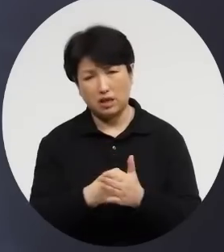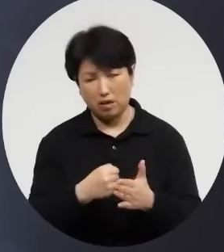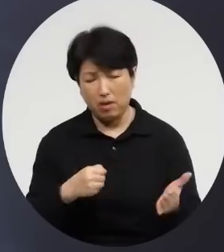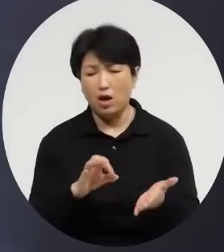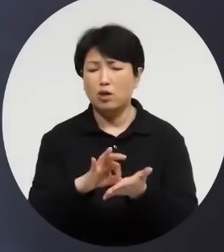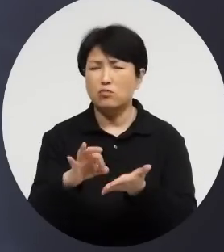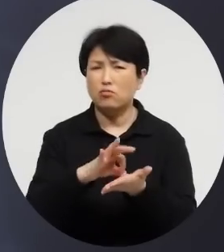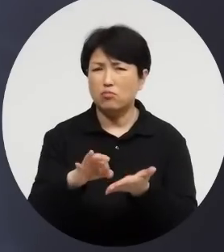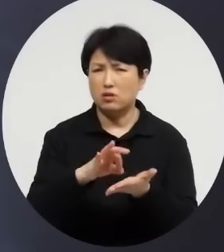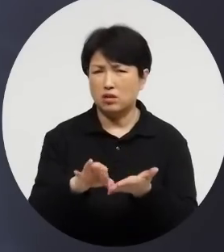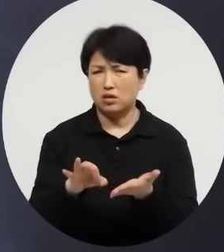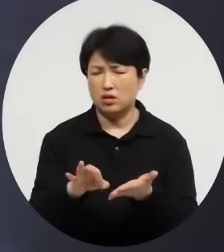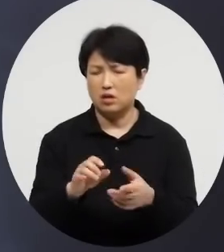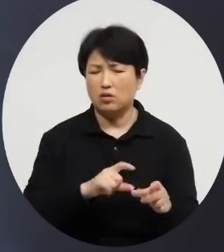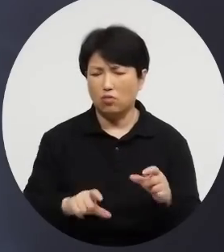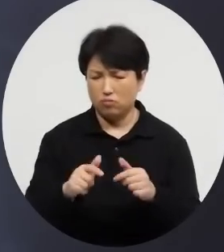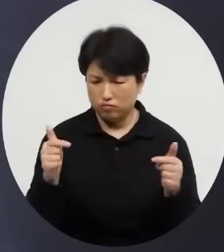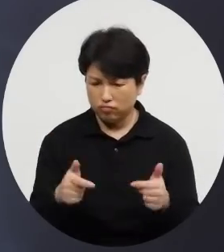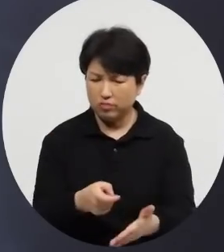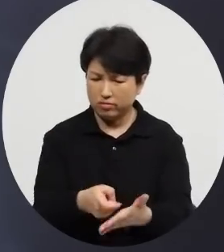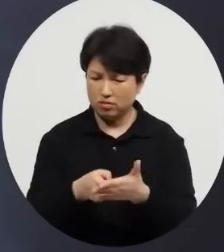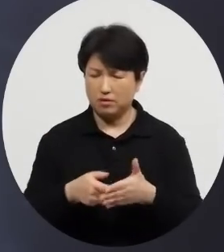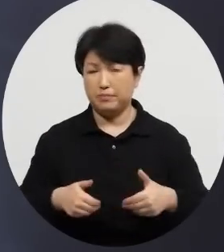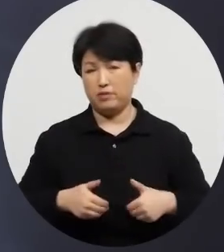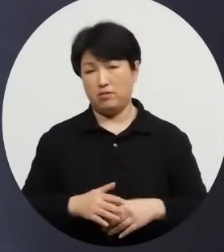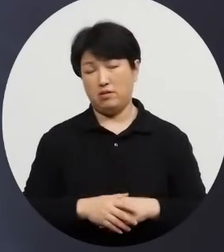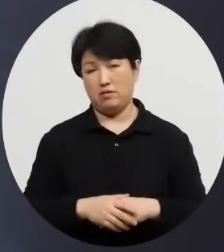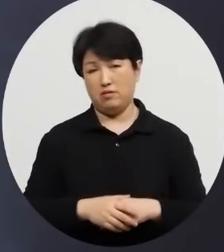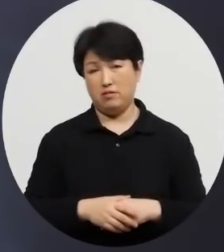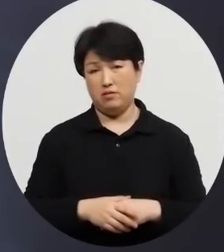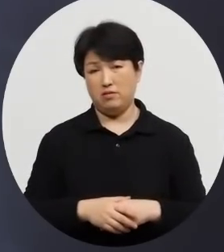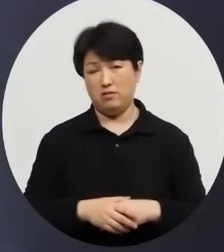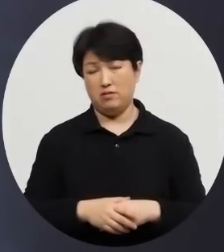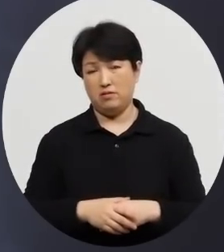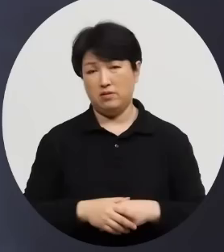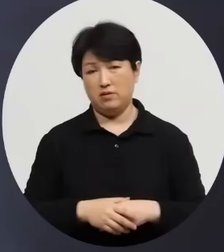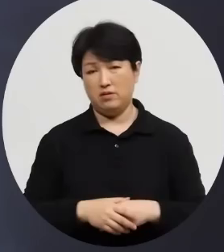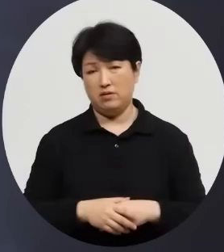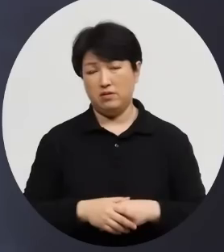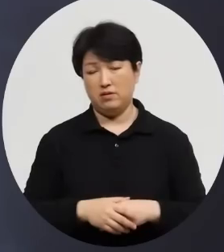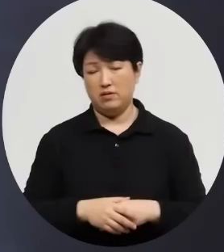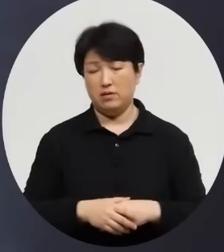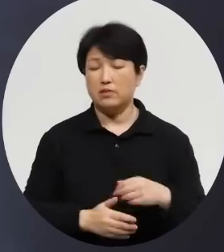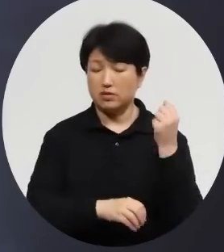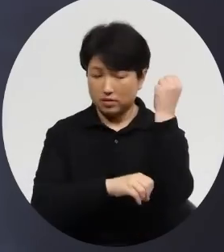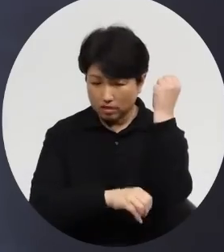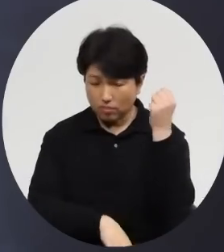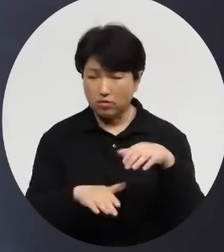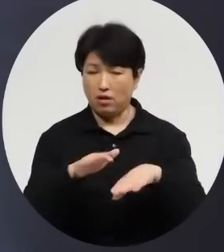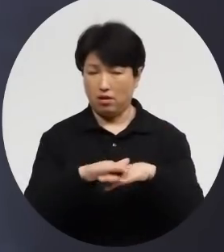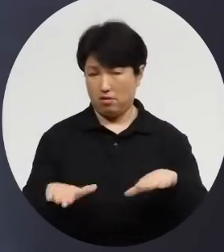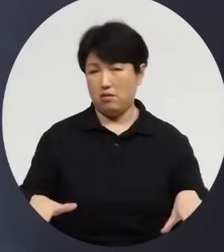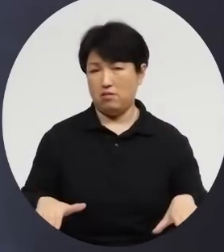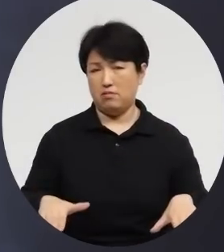소비 수준을 줄여줘야 돼요. 그래야 이 문제가 근본적으로 해결이 될 수가